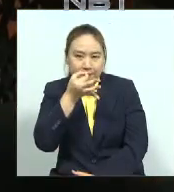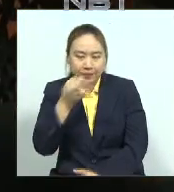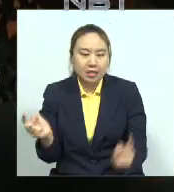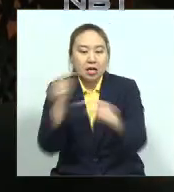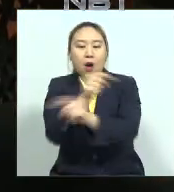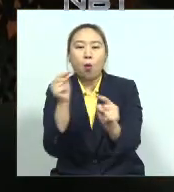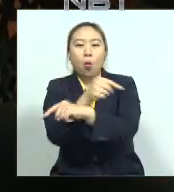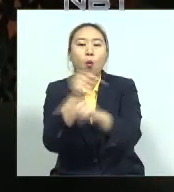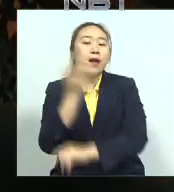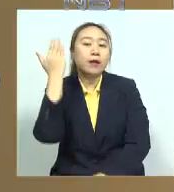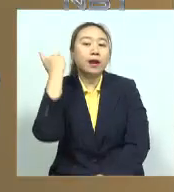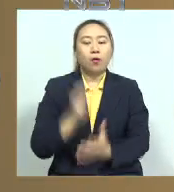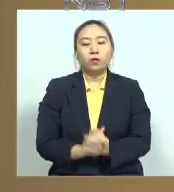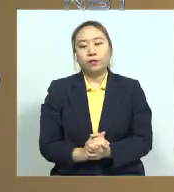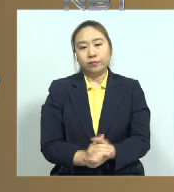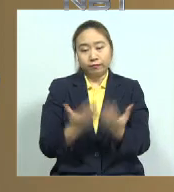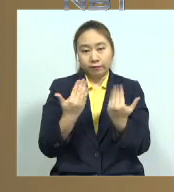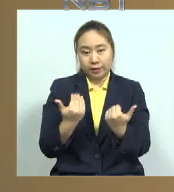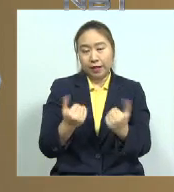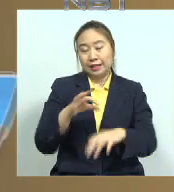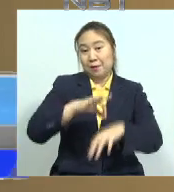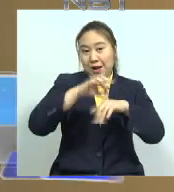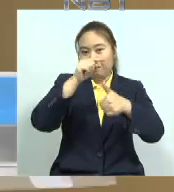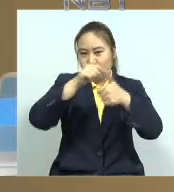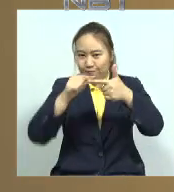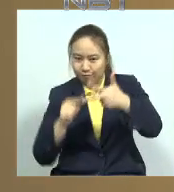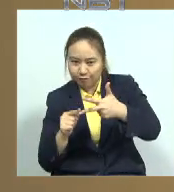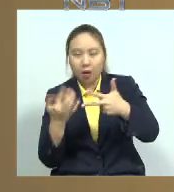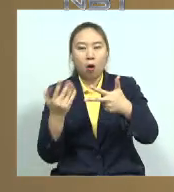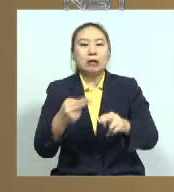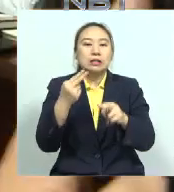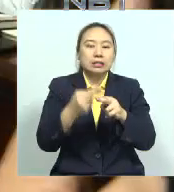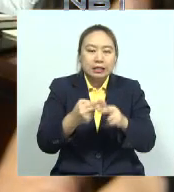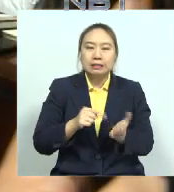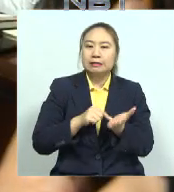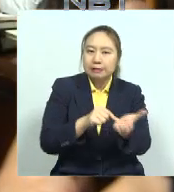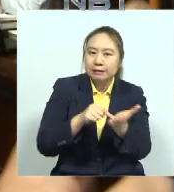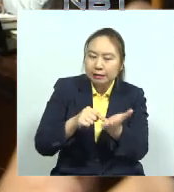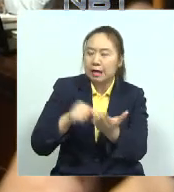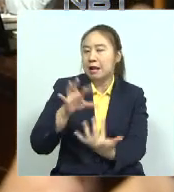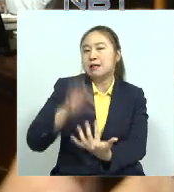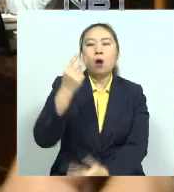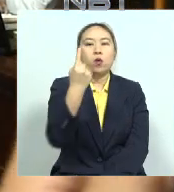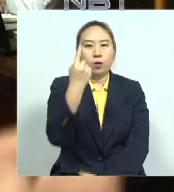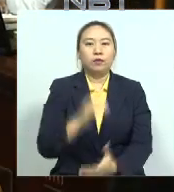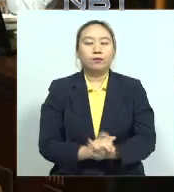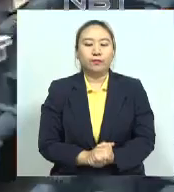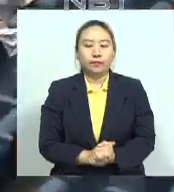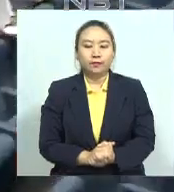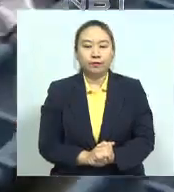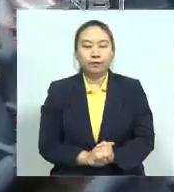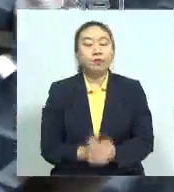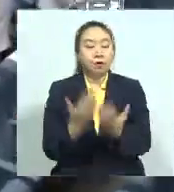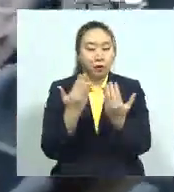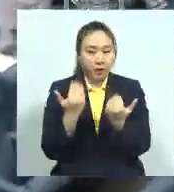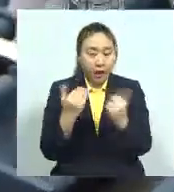าอย่างไรก็ตามนะครับทั้ง3ตำแหน่งจะมีการเสนอชื่อผู้ที่เหมาะสมเพียงคนเดียวเท่านั้นทางนี้ก่